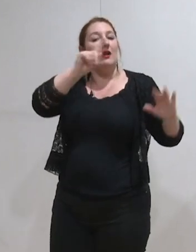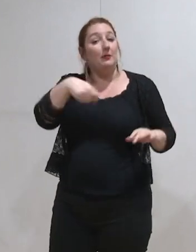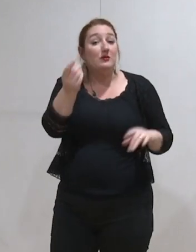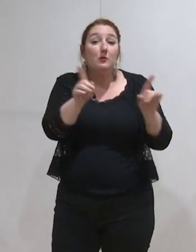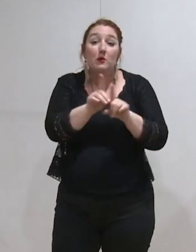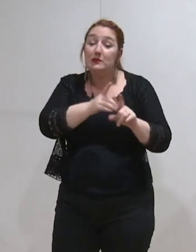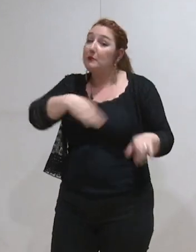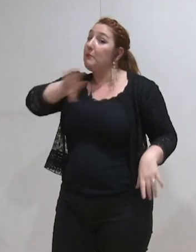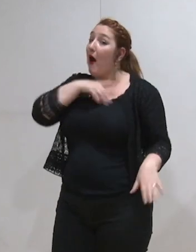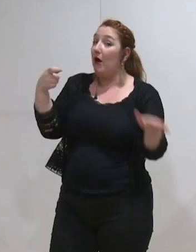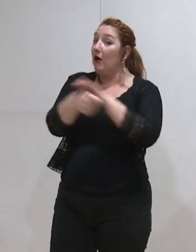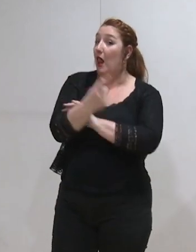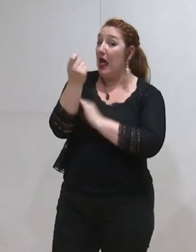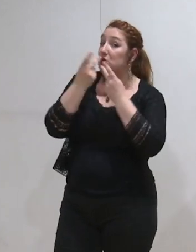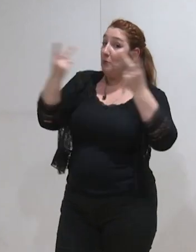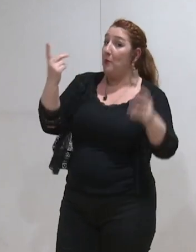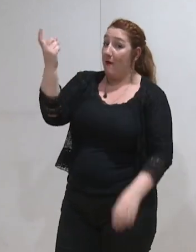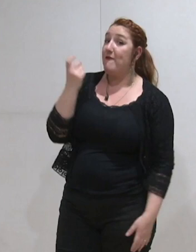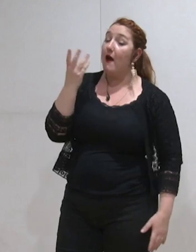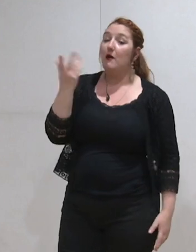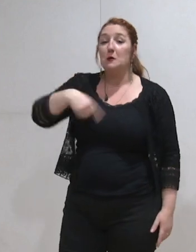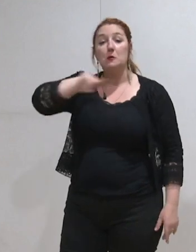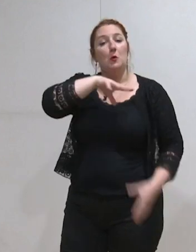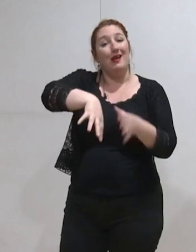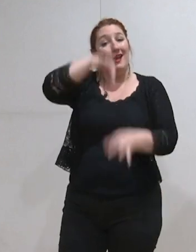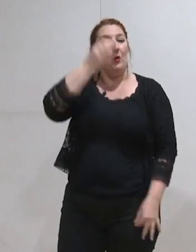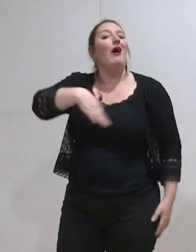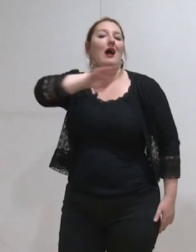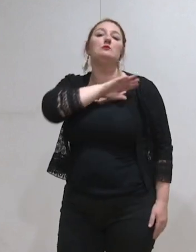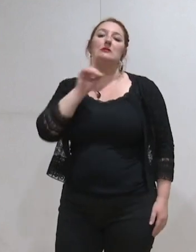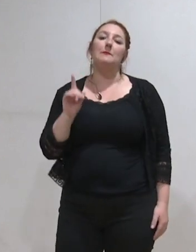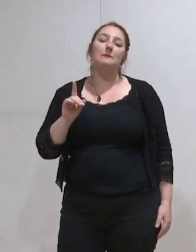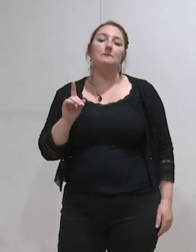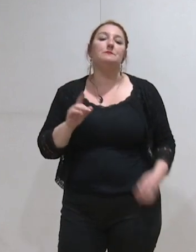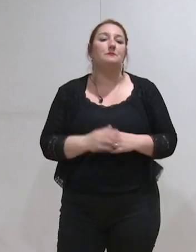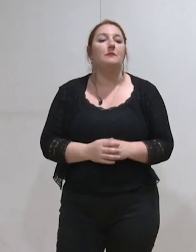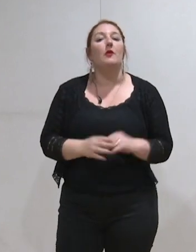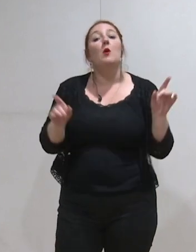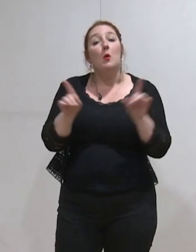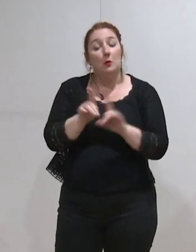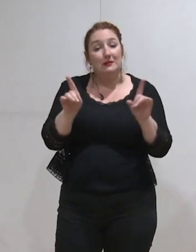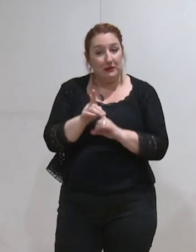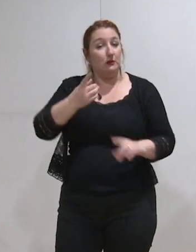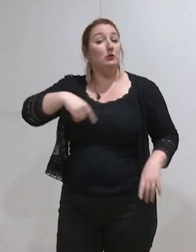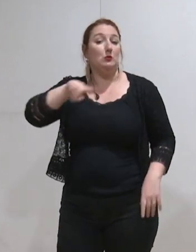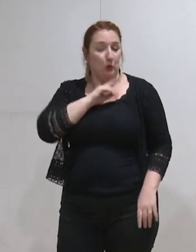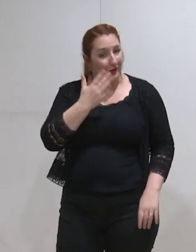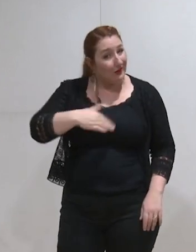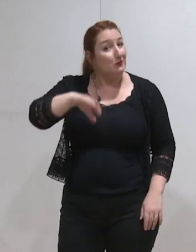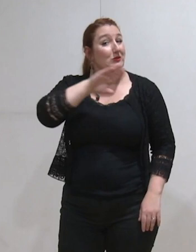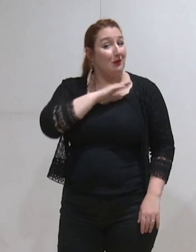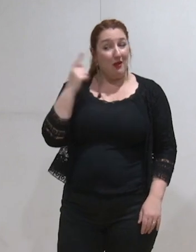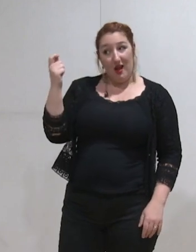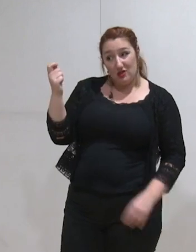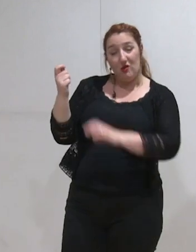l'argent public dont nous avons nous élus la responsabilité et parce que nous avons la responsabilité de cet